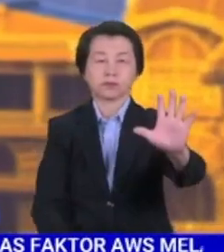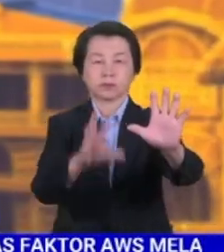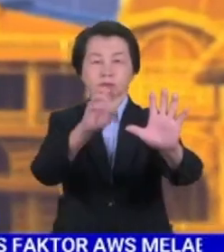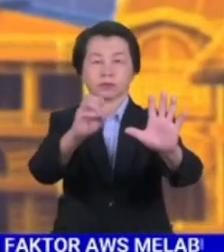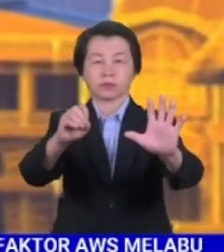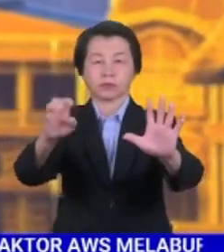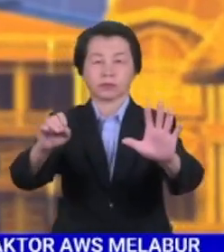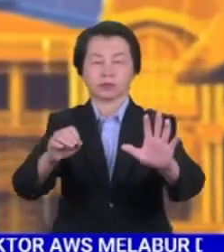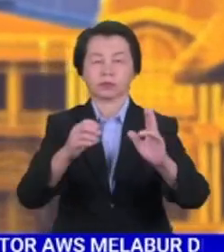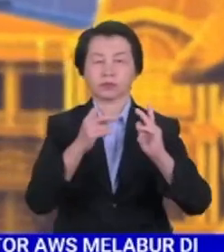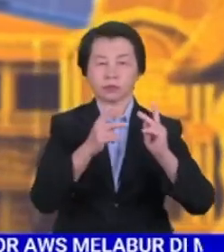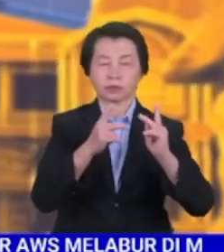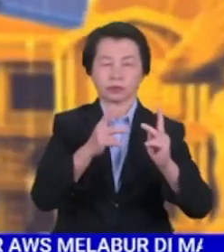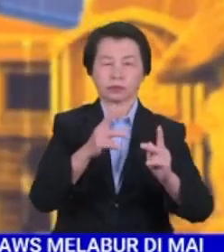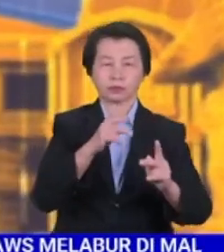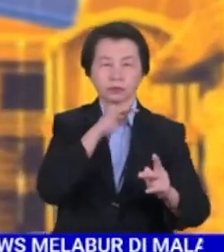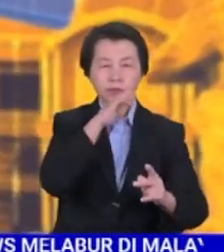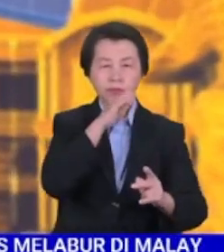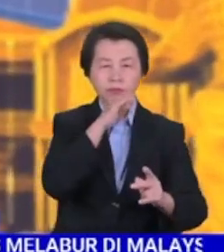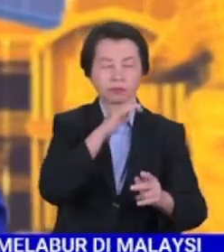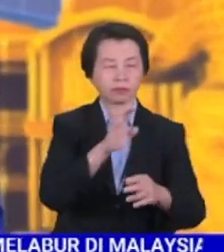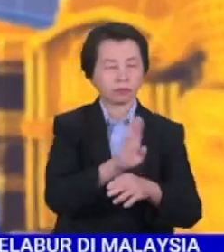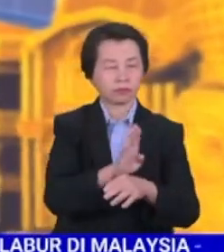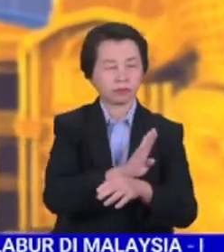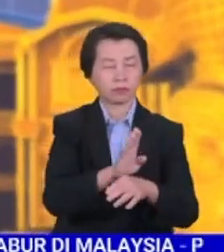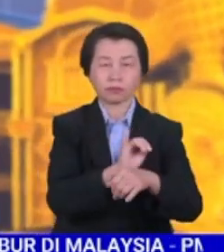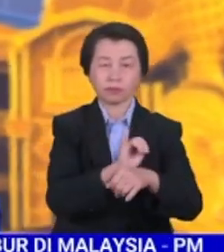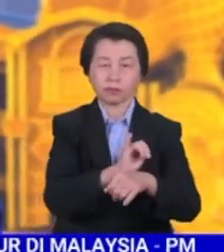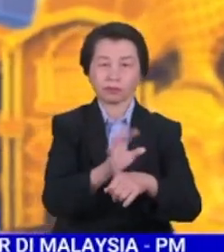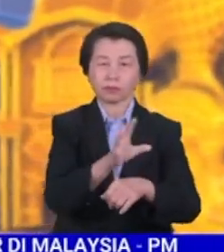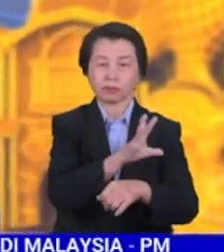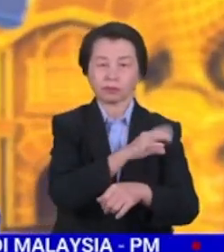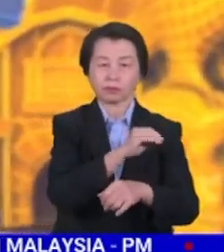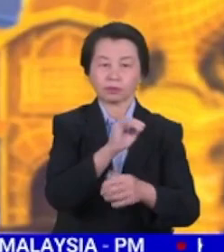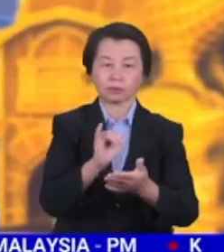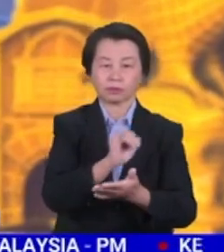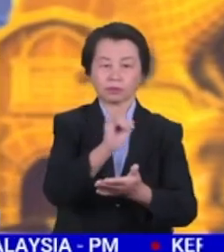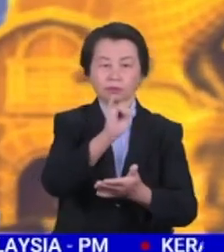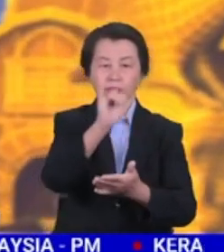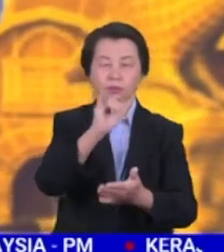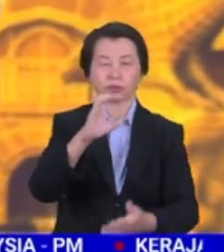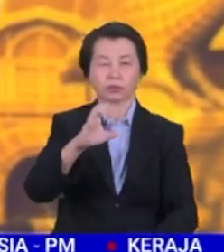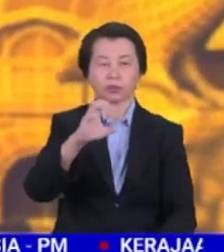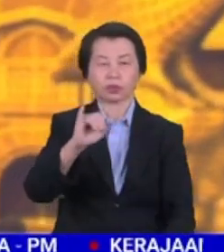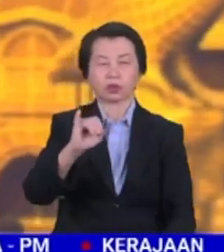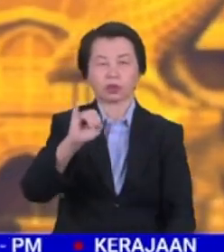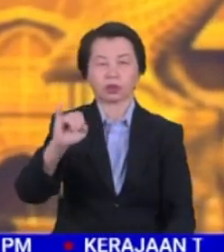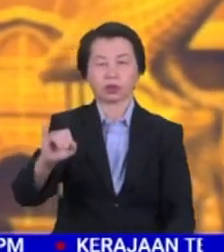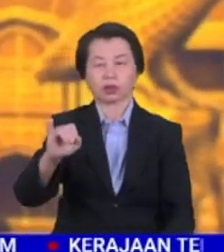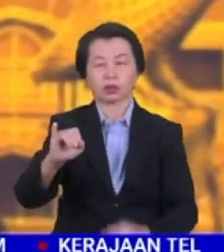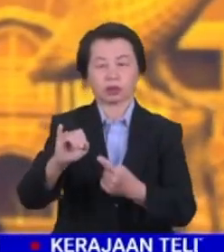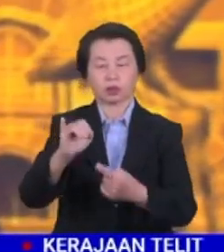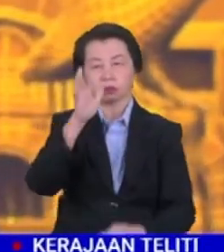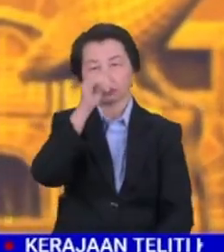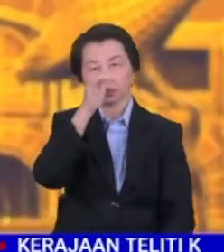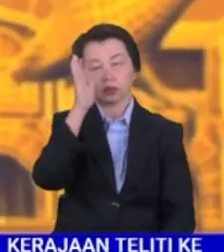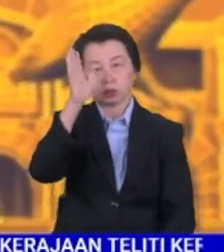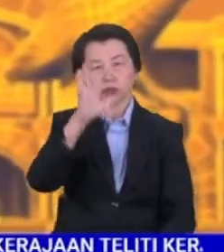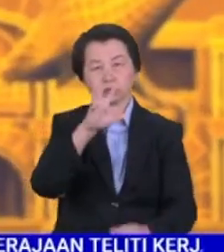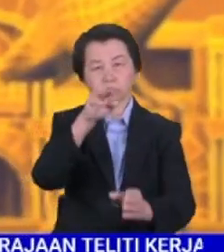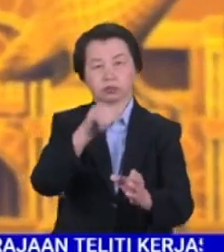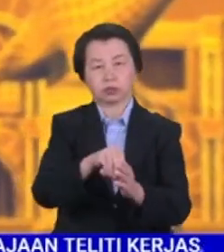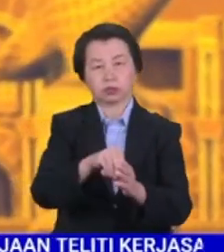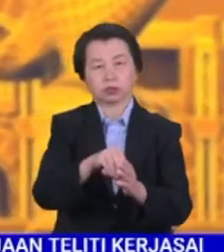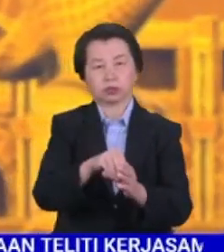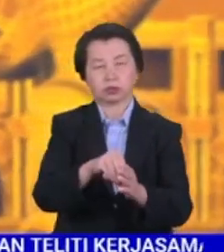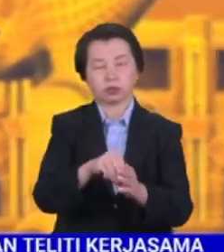Pemilik premis pengurusan sisa pepejal komersial, perindustrian dan keinstitusian CII di Melaka akan terlibat dalam